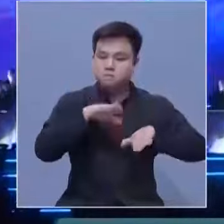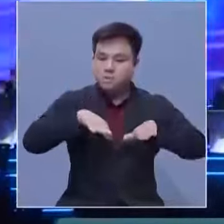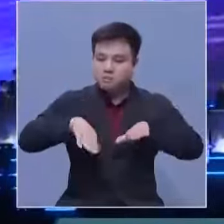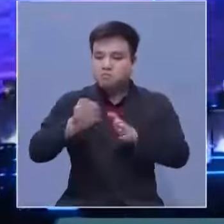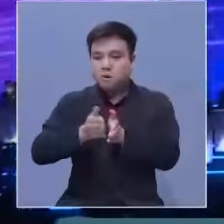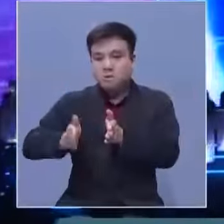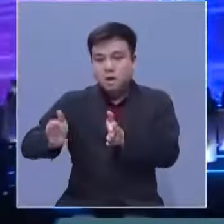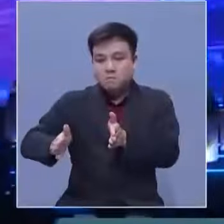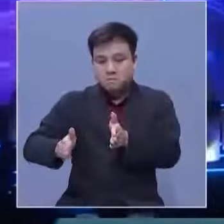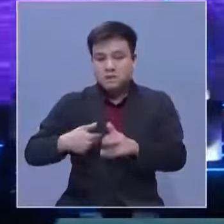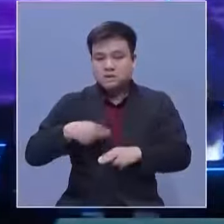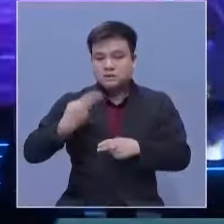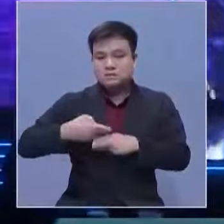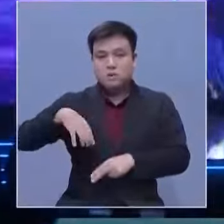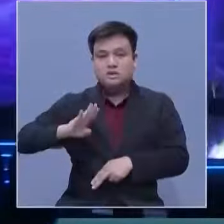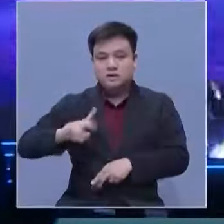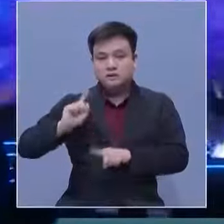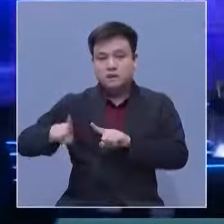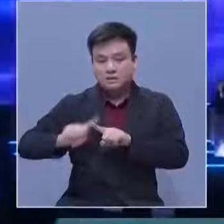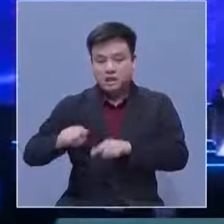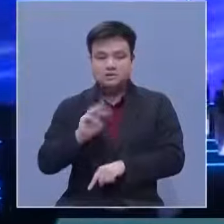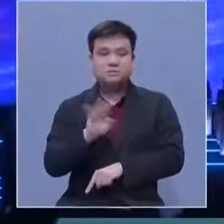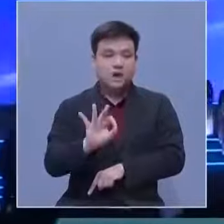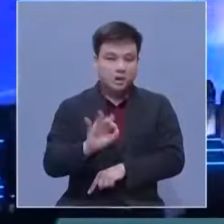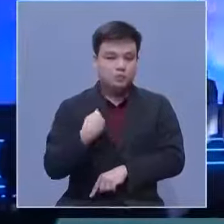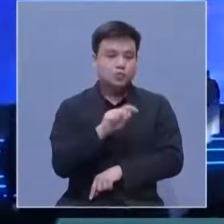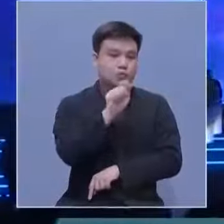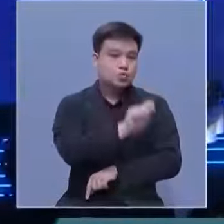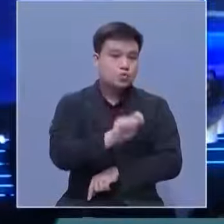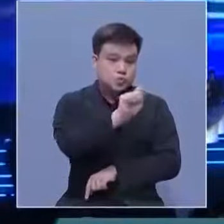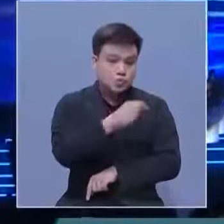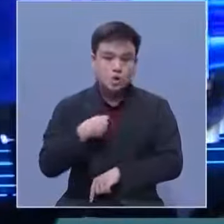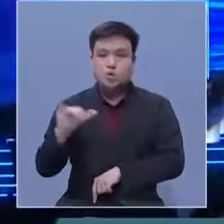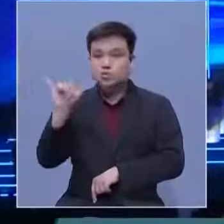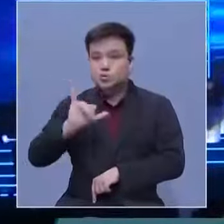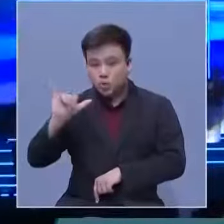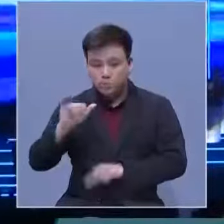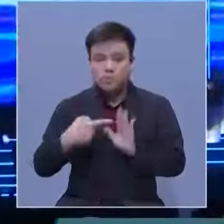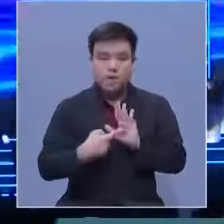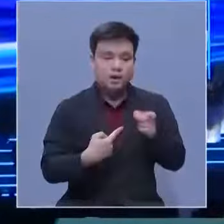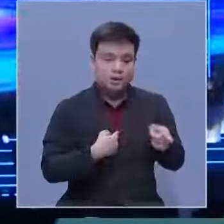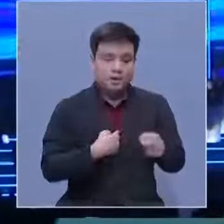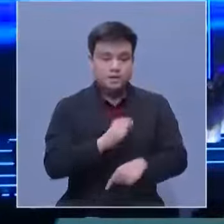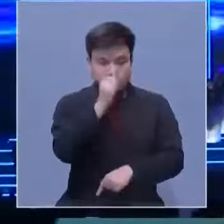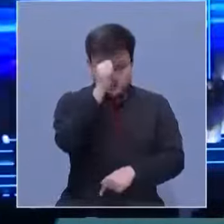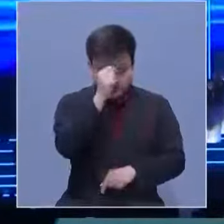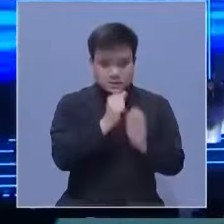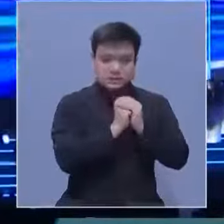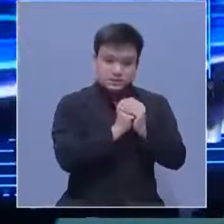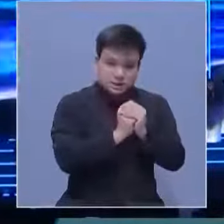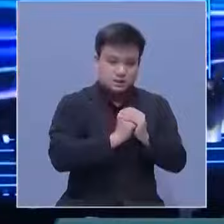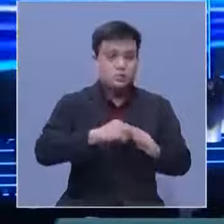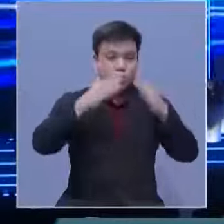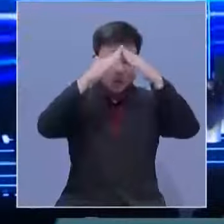ะถึง49แบรนด์ทั้งแบรนด์จากฝั่งยุโรปและจากฝั่งเอเชียนะคะไม่ว่าจะเป็นญี่ปุ่นเกาหลีจีนอินเดียและเวียดนามบ